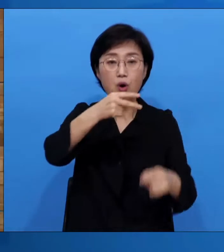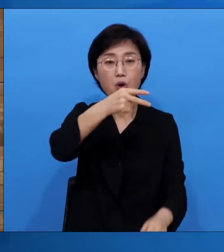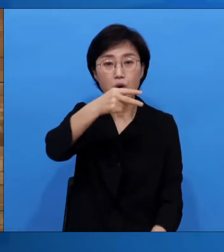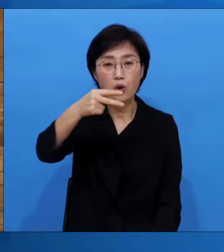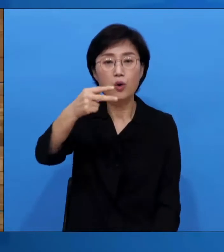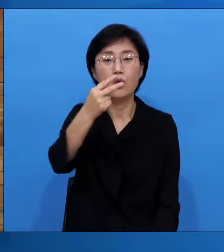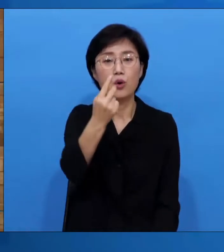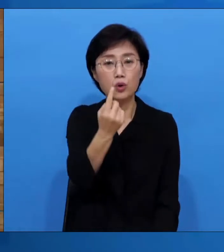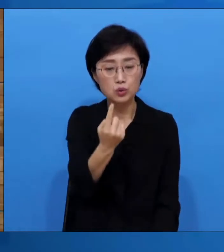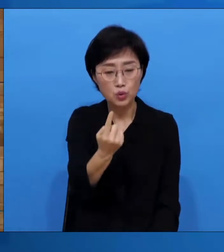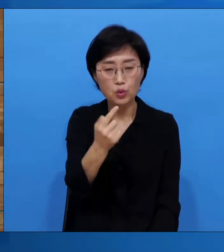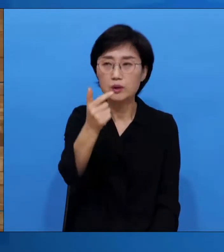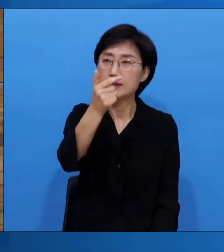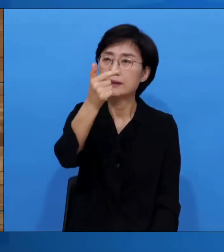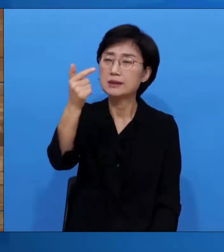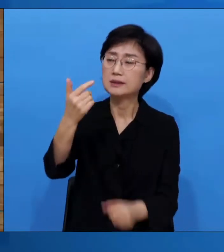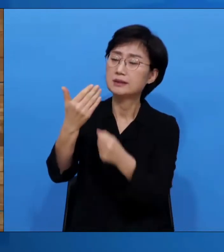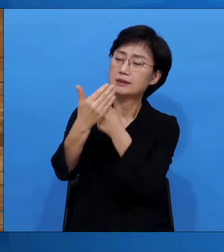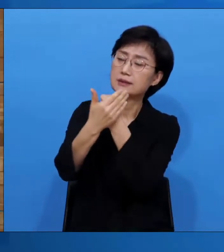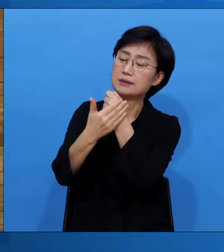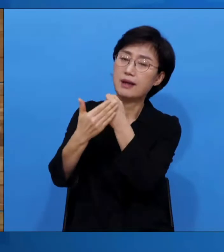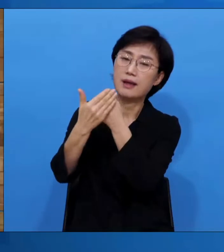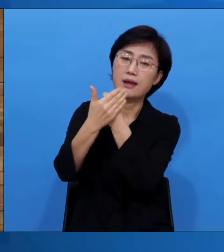울어도 그